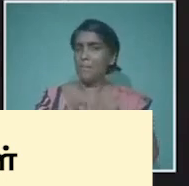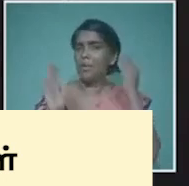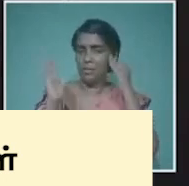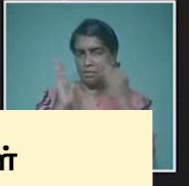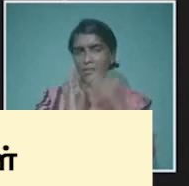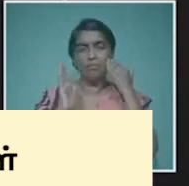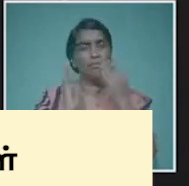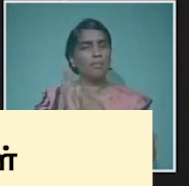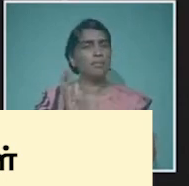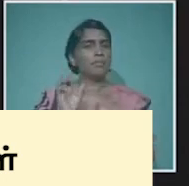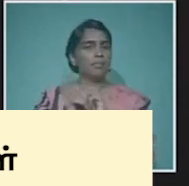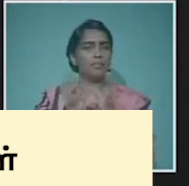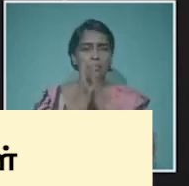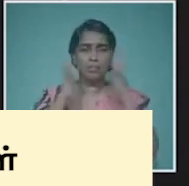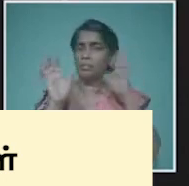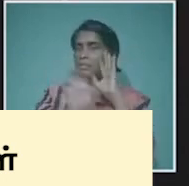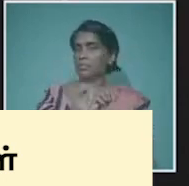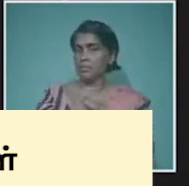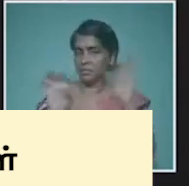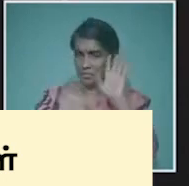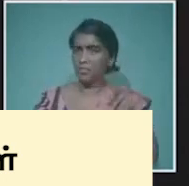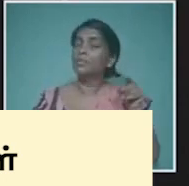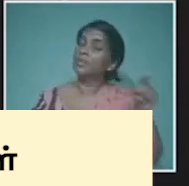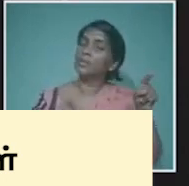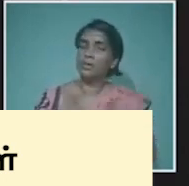பரப்புரைகள் பரப்பப்பட்டன. எனவே இந்த பொய்யான பரப்புரைகளை